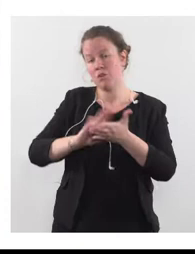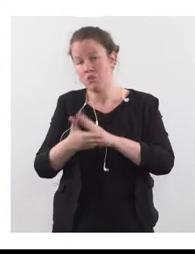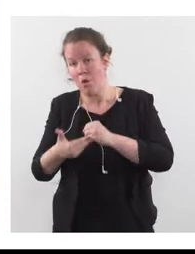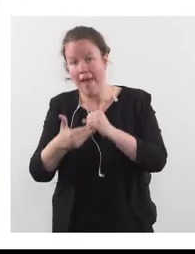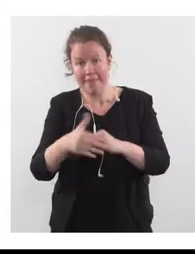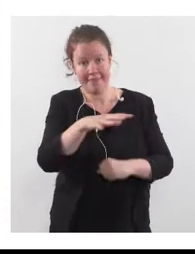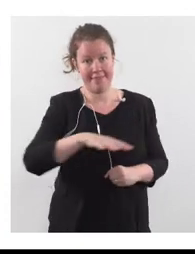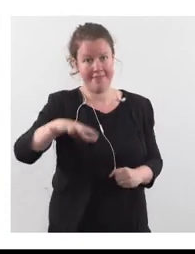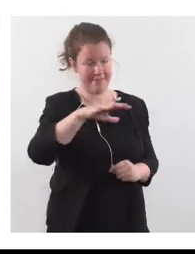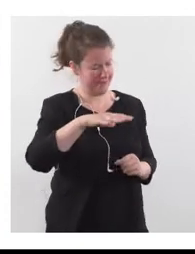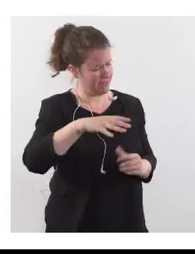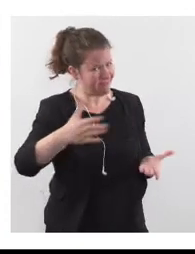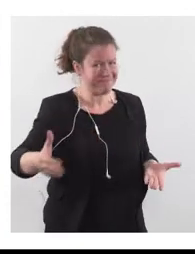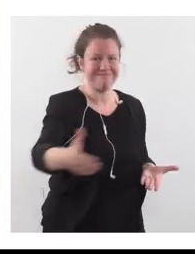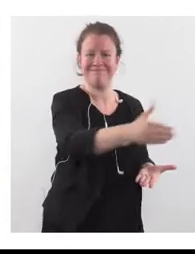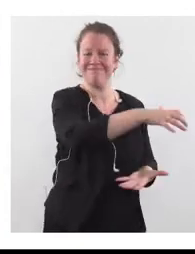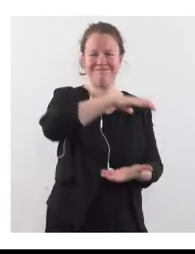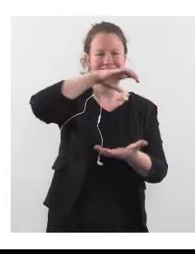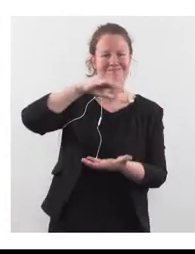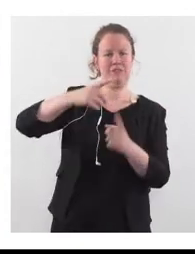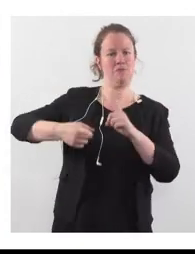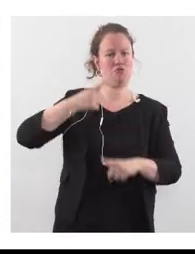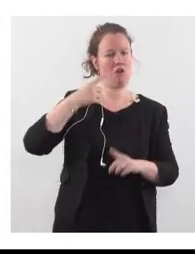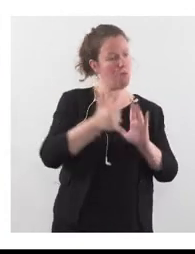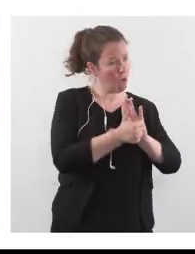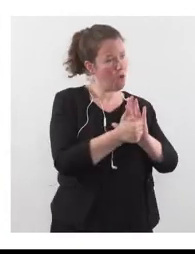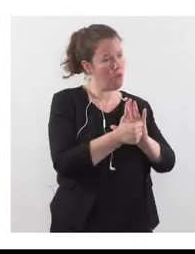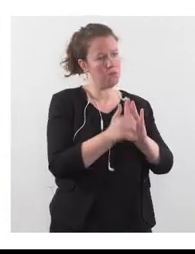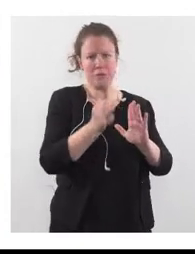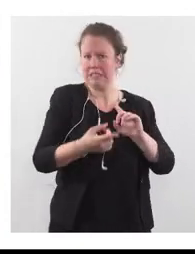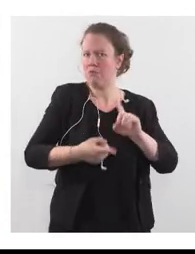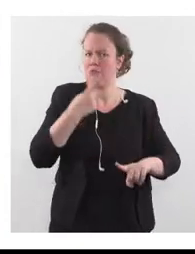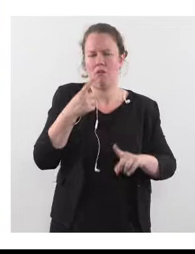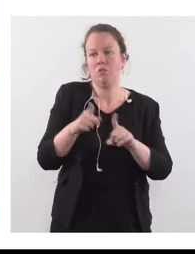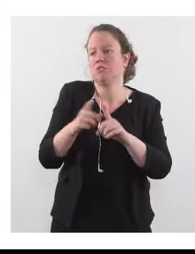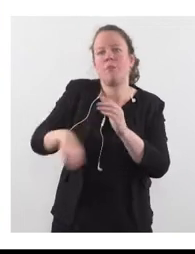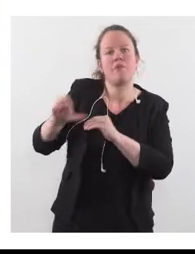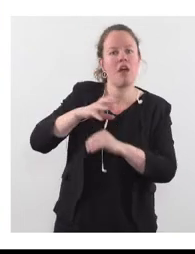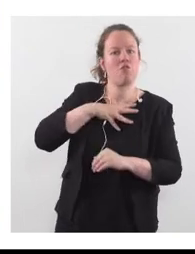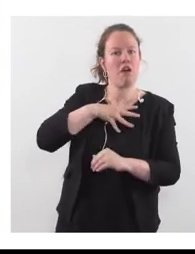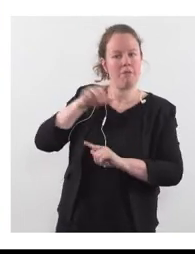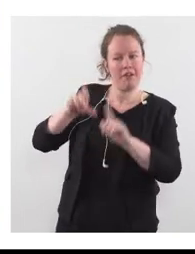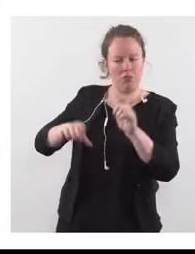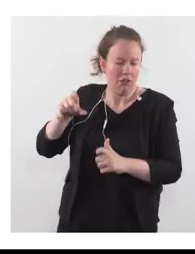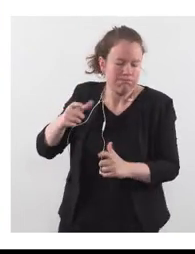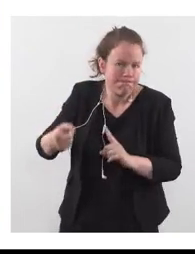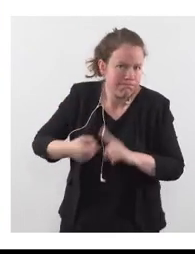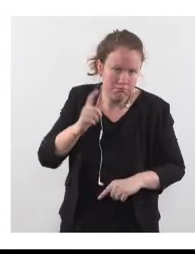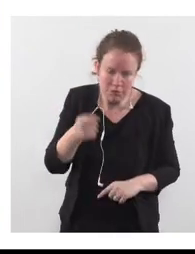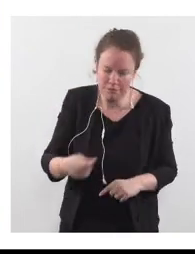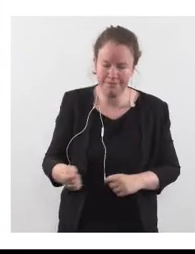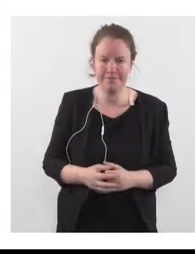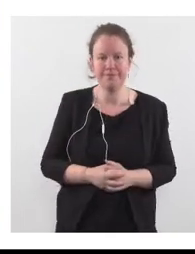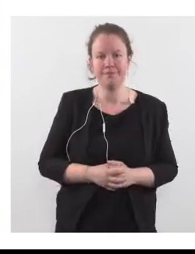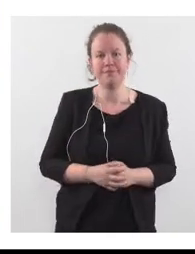rôle est par ailleurs absolument essentiel et complémentaires. J'en dirai d'ailleurs un mot tout à l'heure. Dans un second